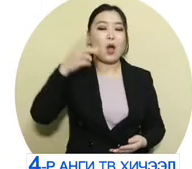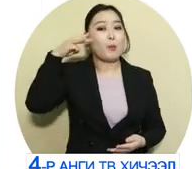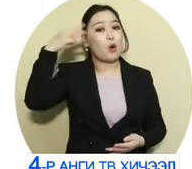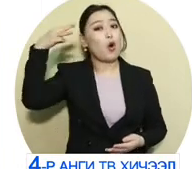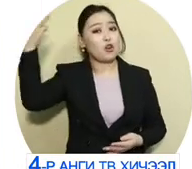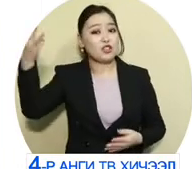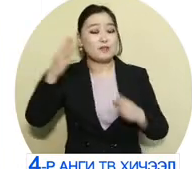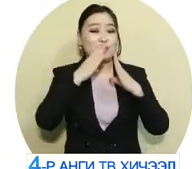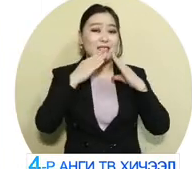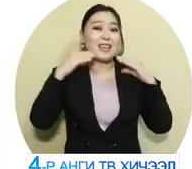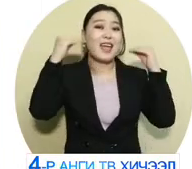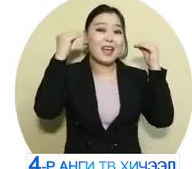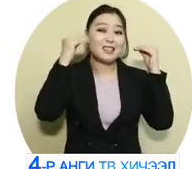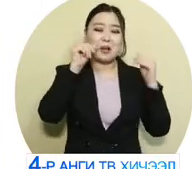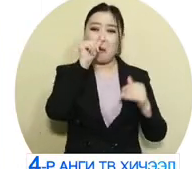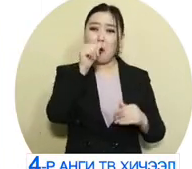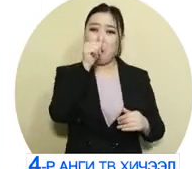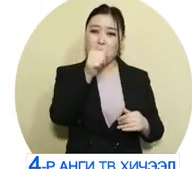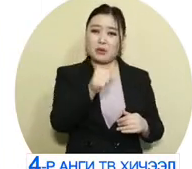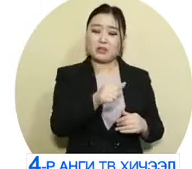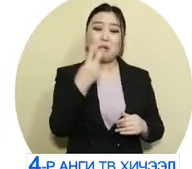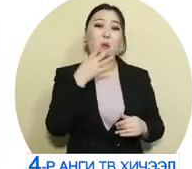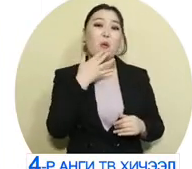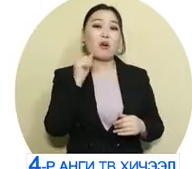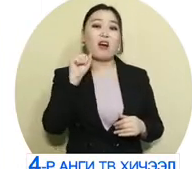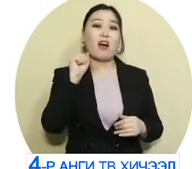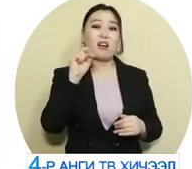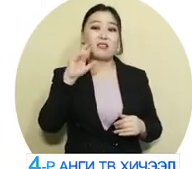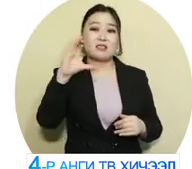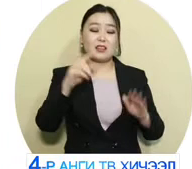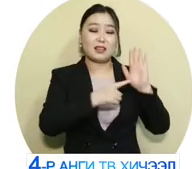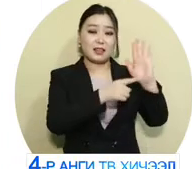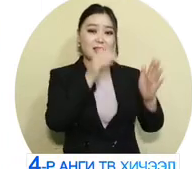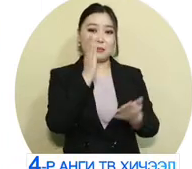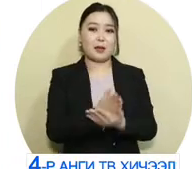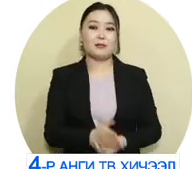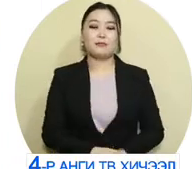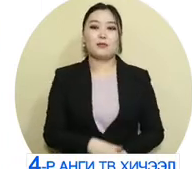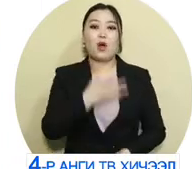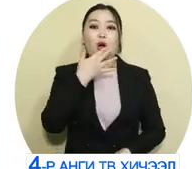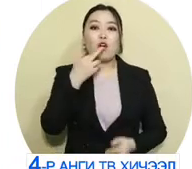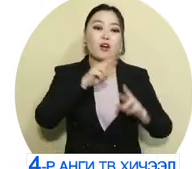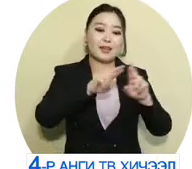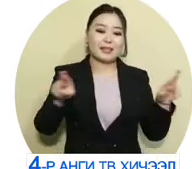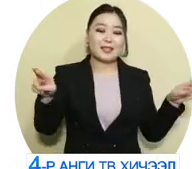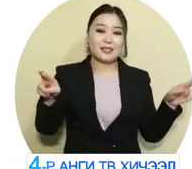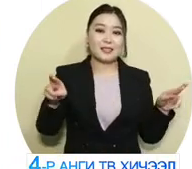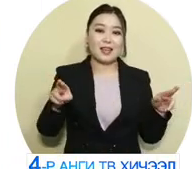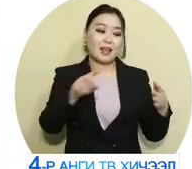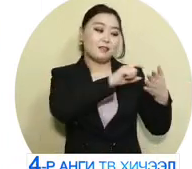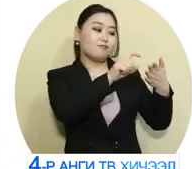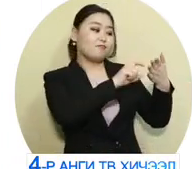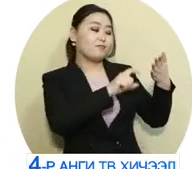мөрөөдсөн, мишээсэн, өнгөрсөн ийм өнг аясыг илэрхийлсэн байна. За, тэгээд өнгөөр ялгсан хэсэг дээр бас